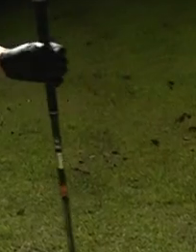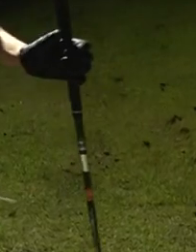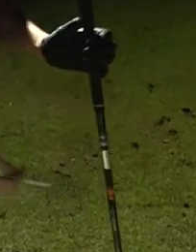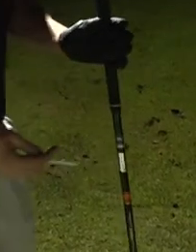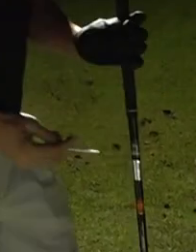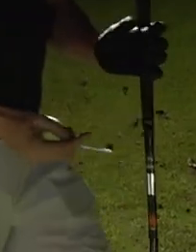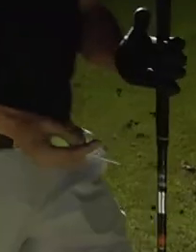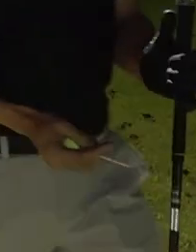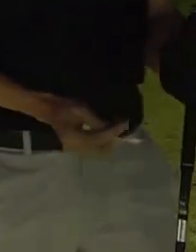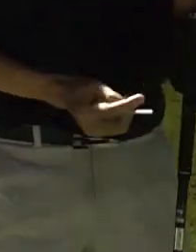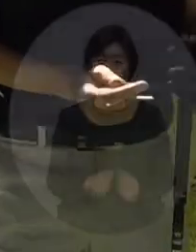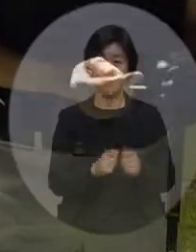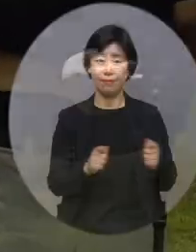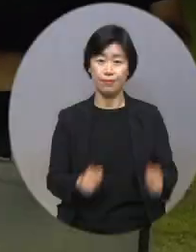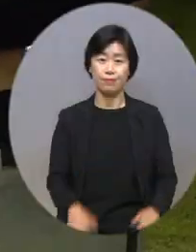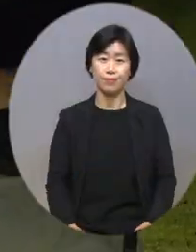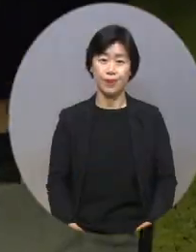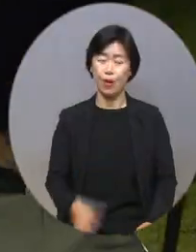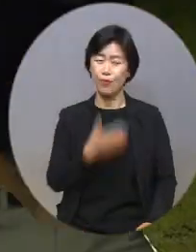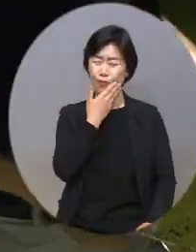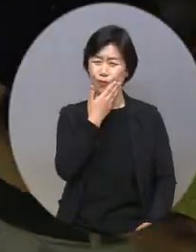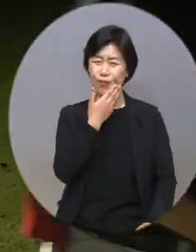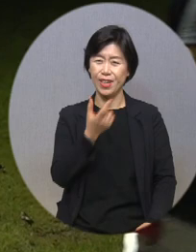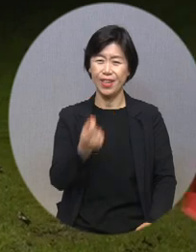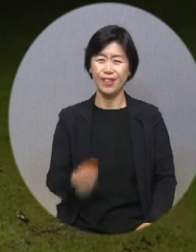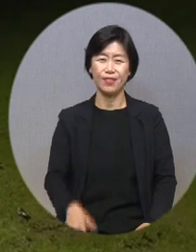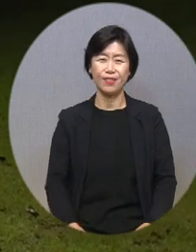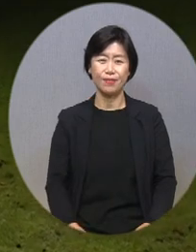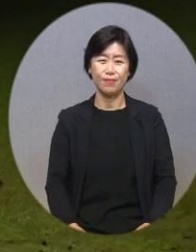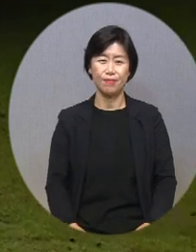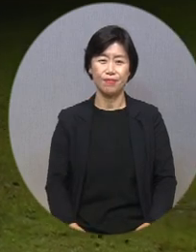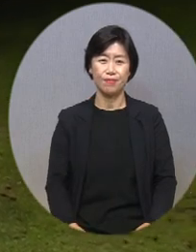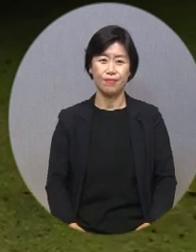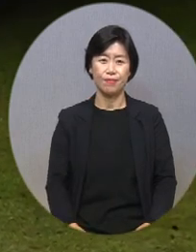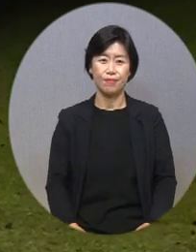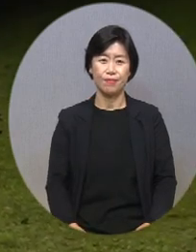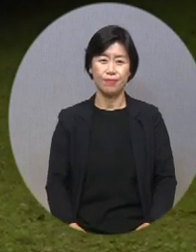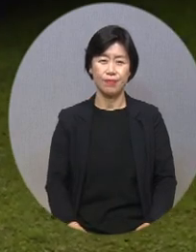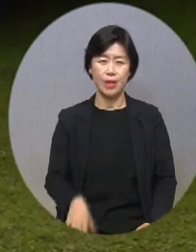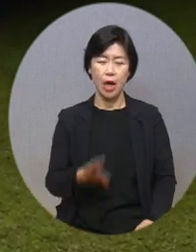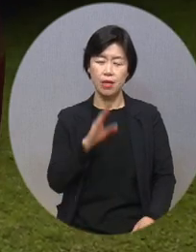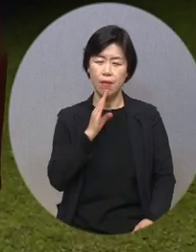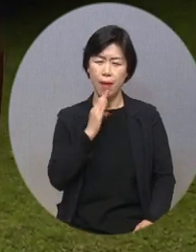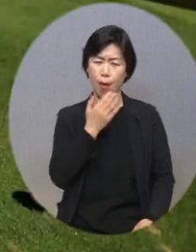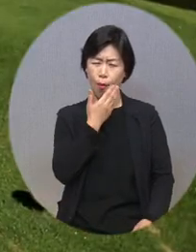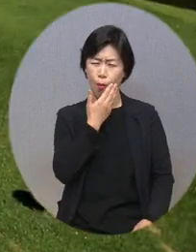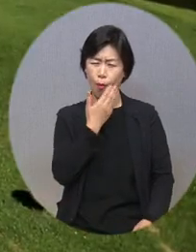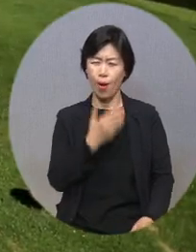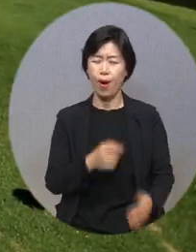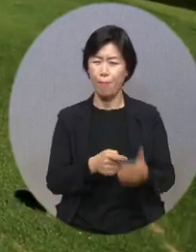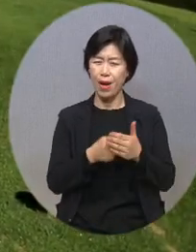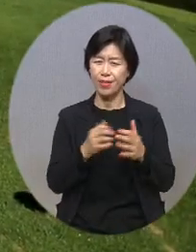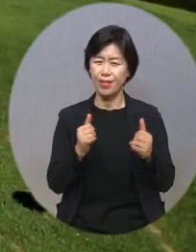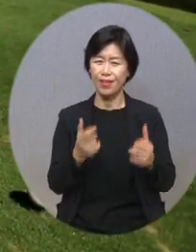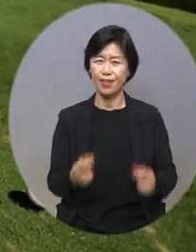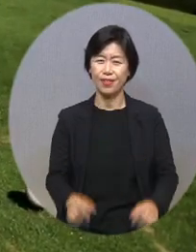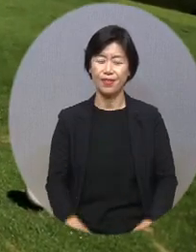있었네. 아 너무 웃겨. 너무 웃기네. 아, 아니 아주 알뜰한 사람이야. 그럼. 아주.